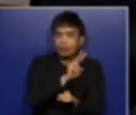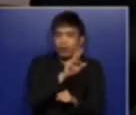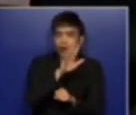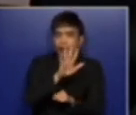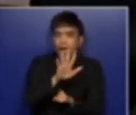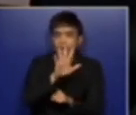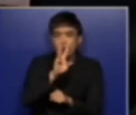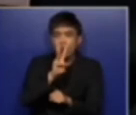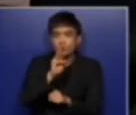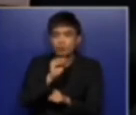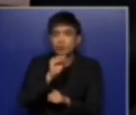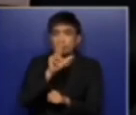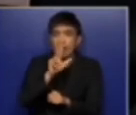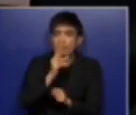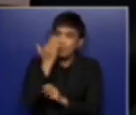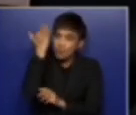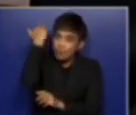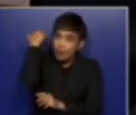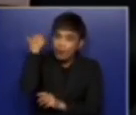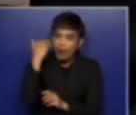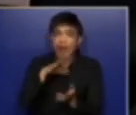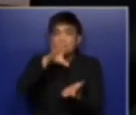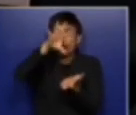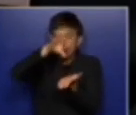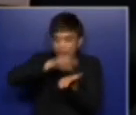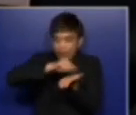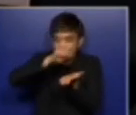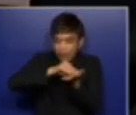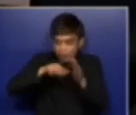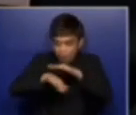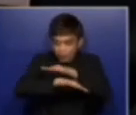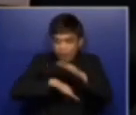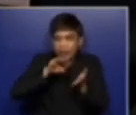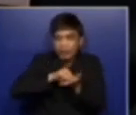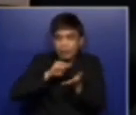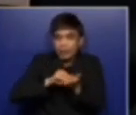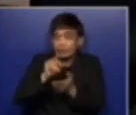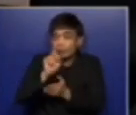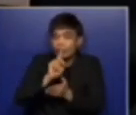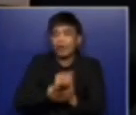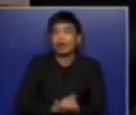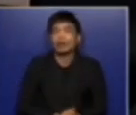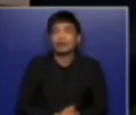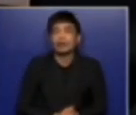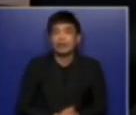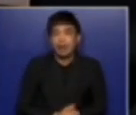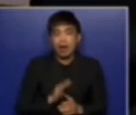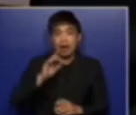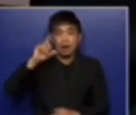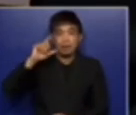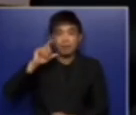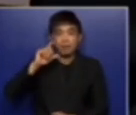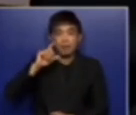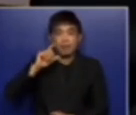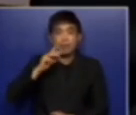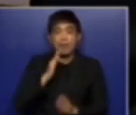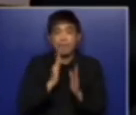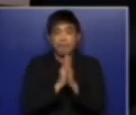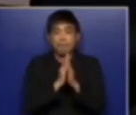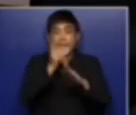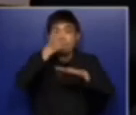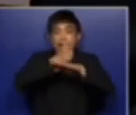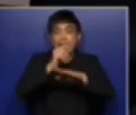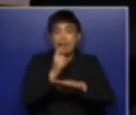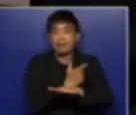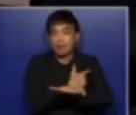1563ปีที่แล้วมีการบันทึกไว้ว่าพระพุทธเจ้าไม่เคยละเมิดสิทธิมนุษยช